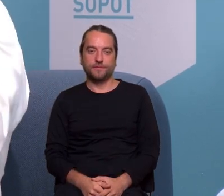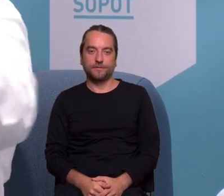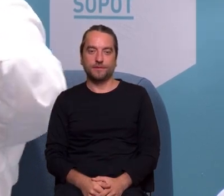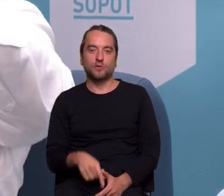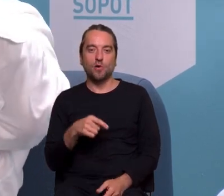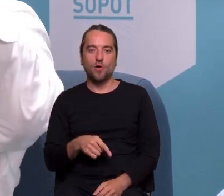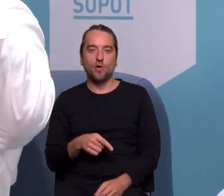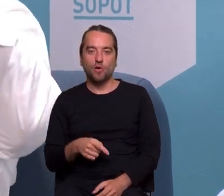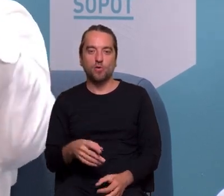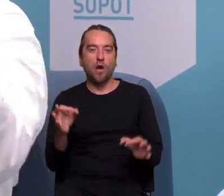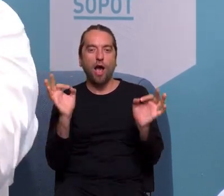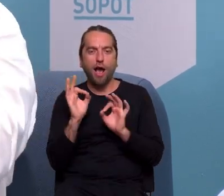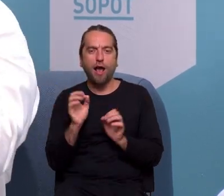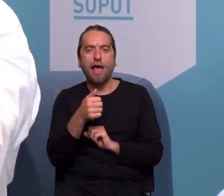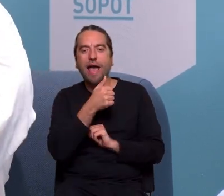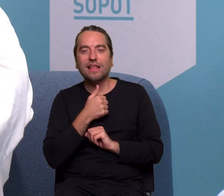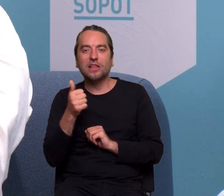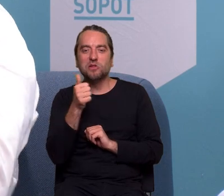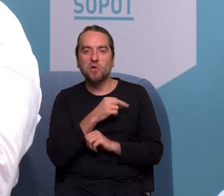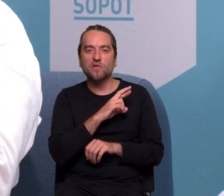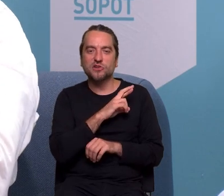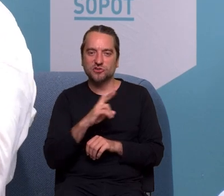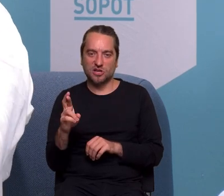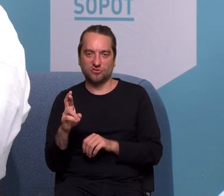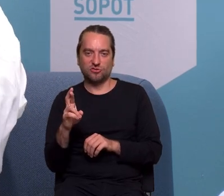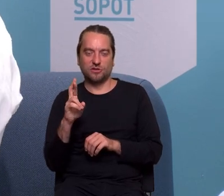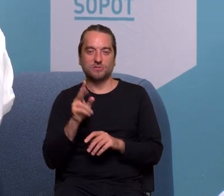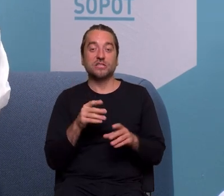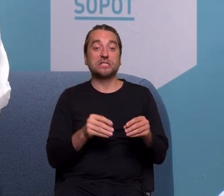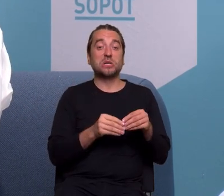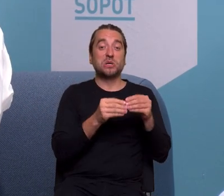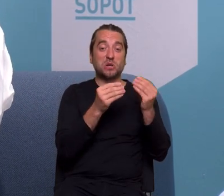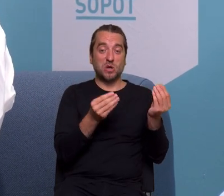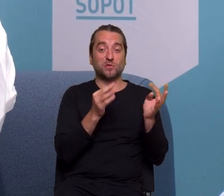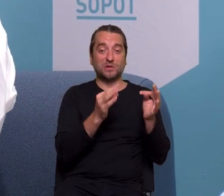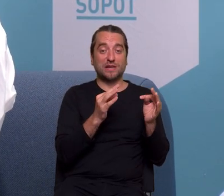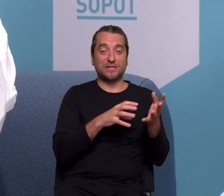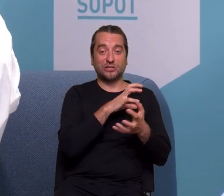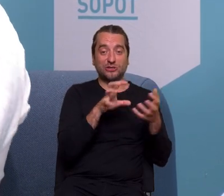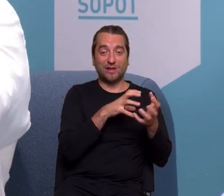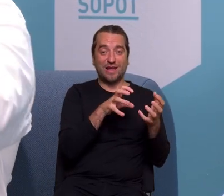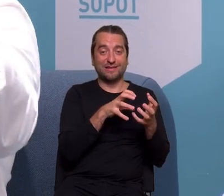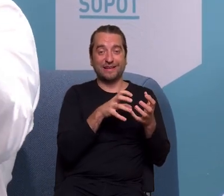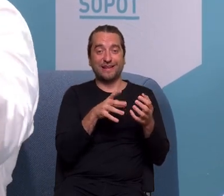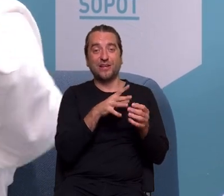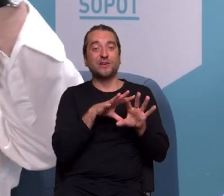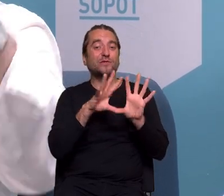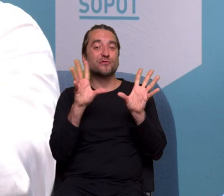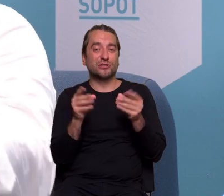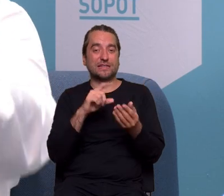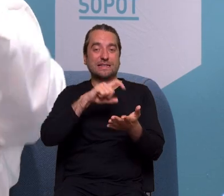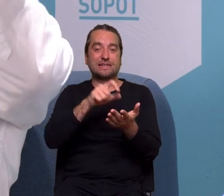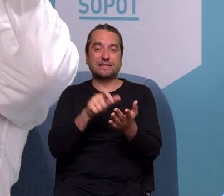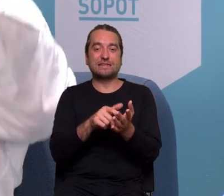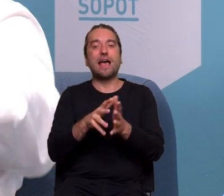okropne anonimizowanie przedmiotu przez cywilizację, w której my w tej chwili jesteśmy. Wszystkie te sale są takie